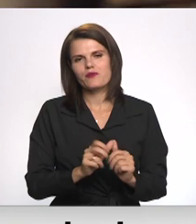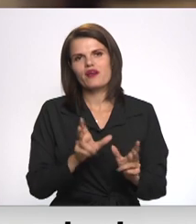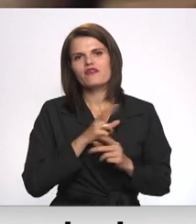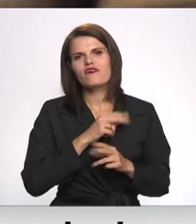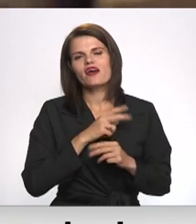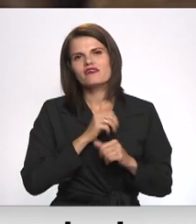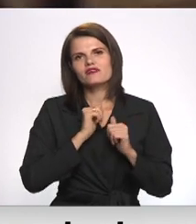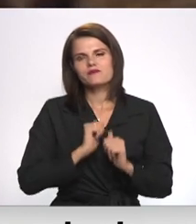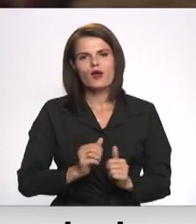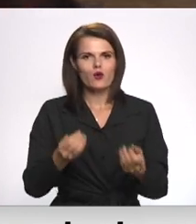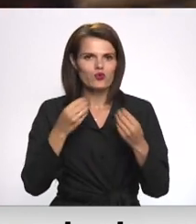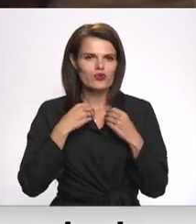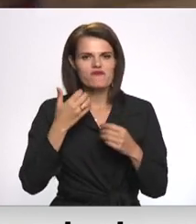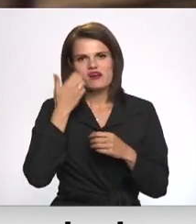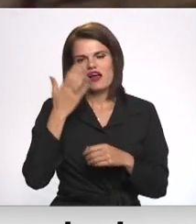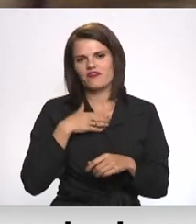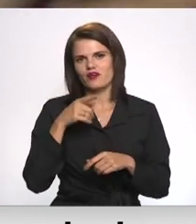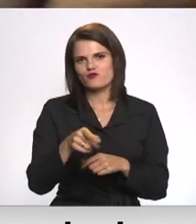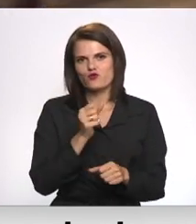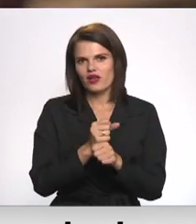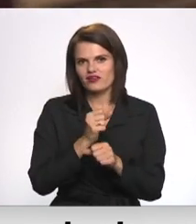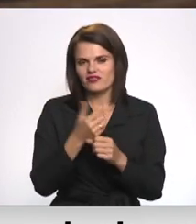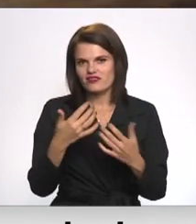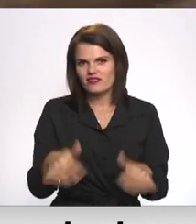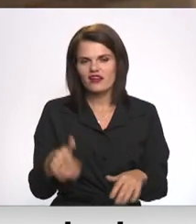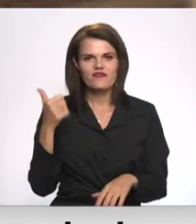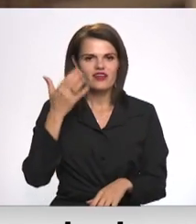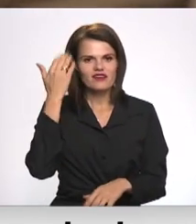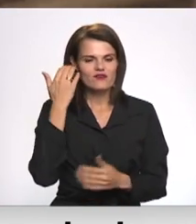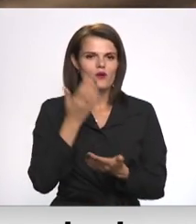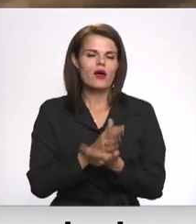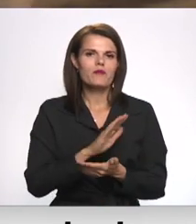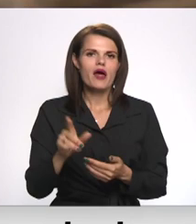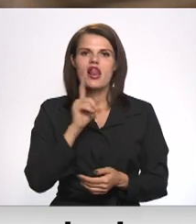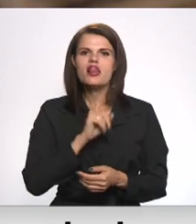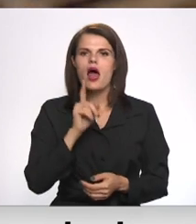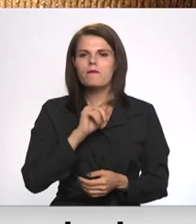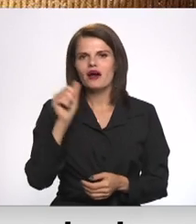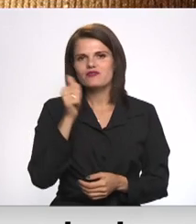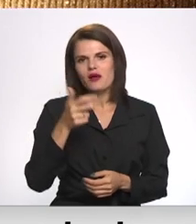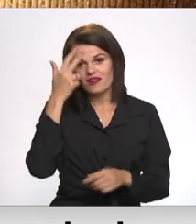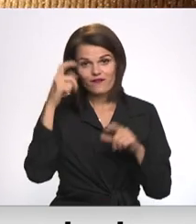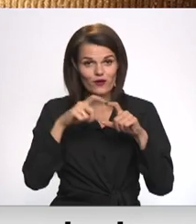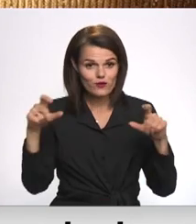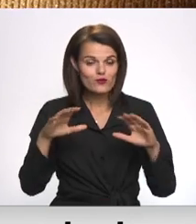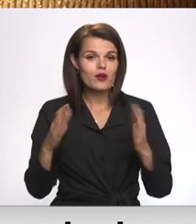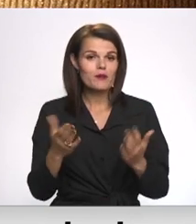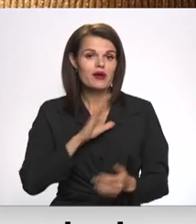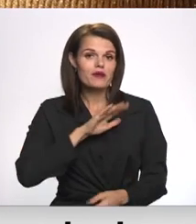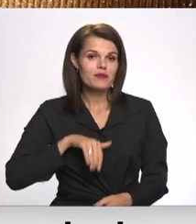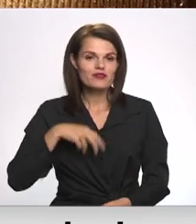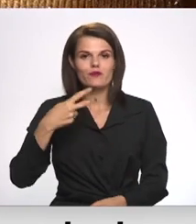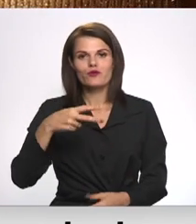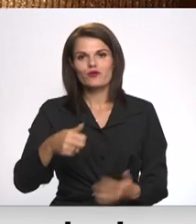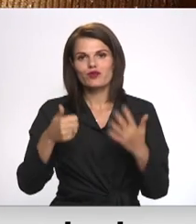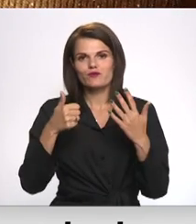dvēseles mierinājumam bija, kad es to izdarīju. Ilze savulaik ir beigusi Liepājas lietišķās mākslas vidusskolu, bet pēc tās 26